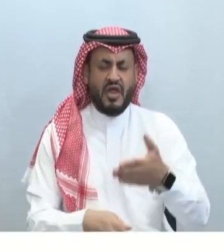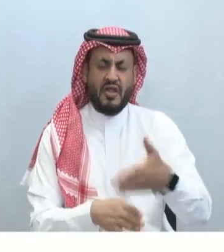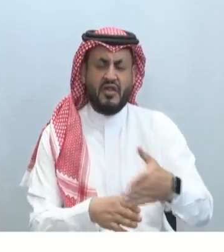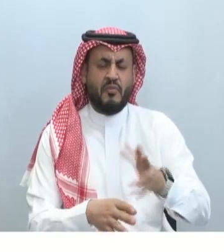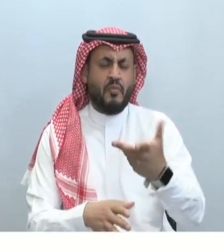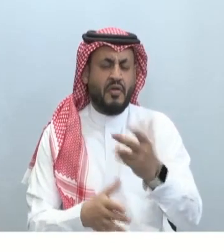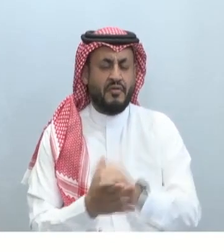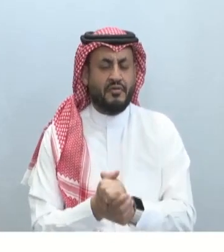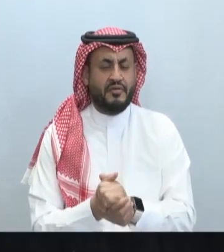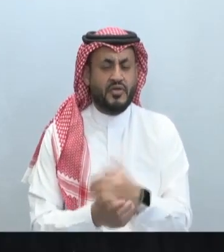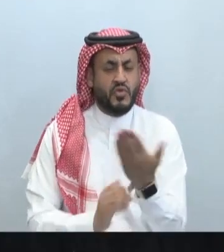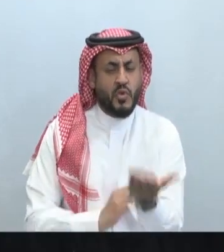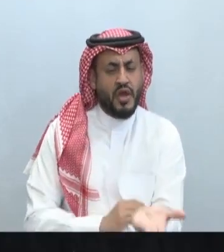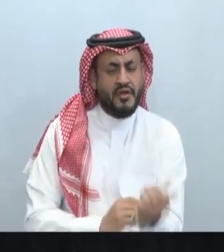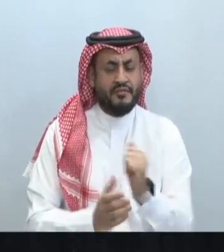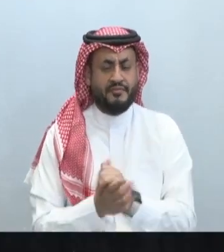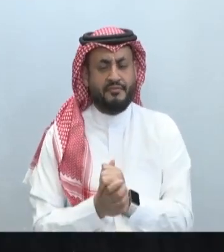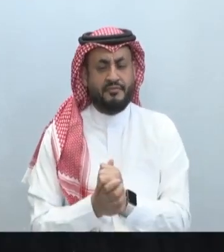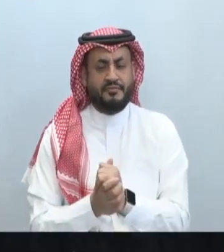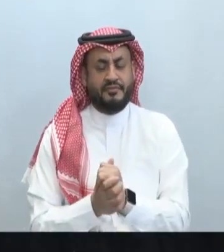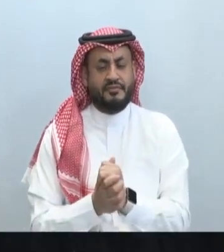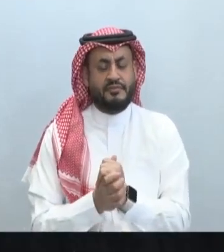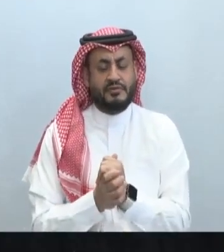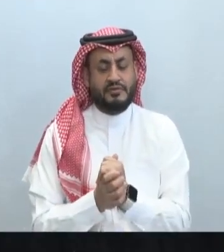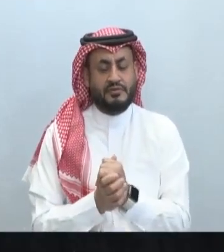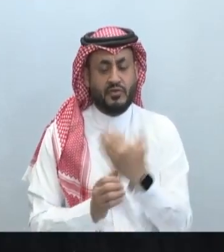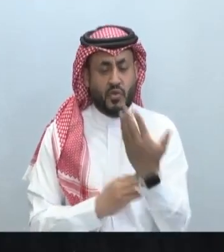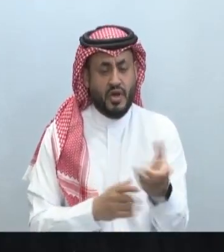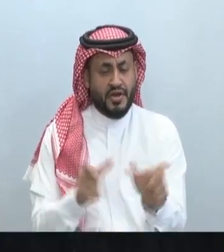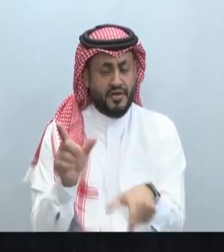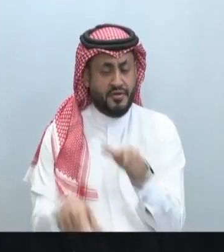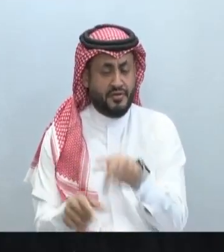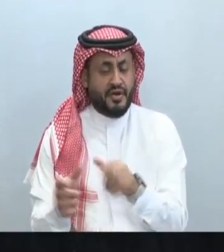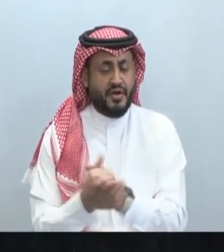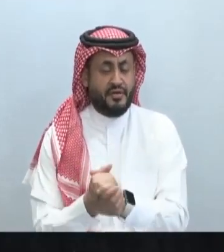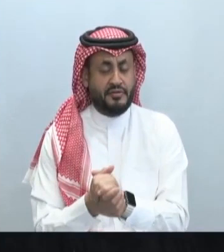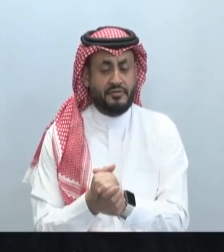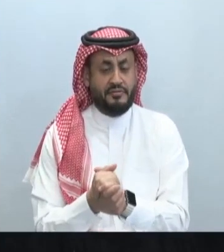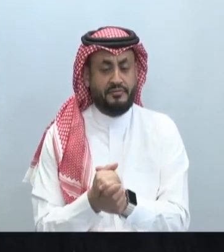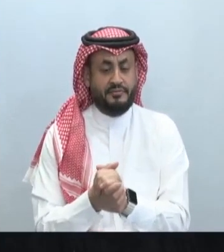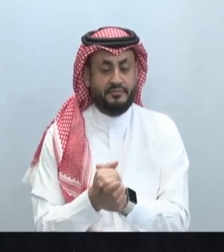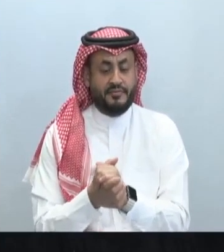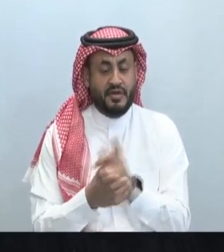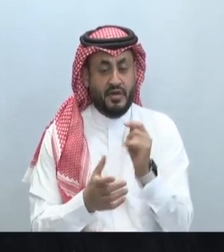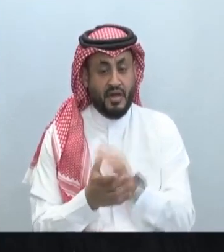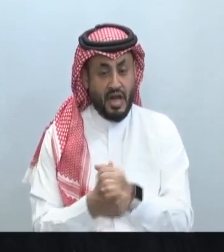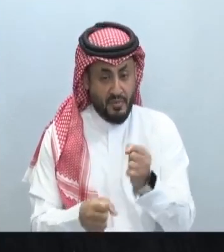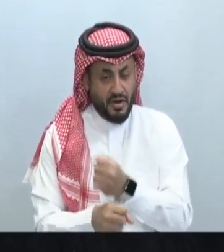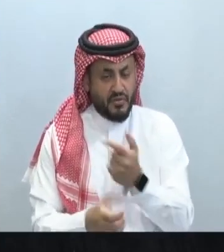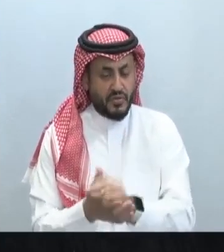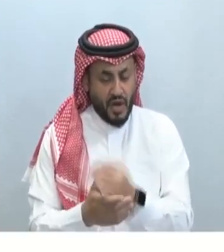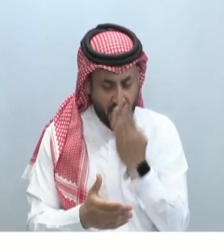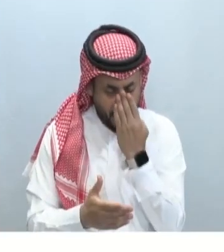ماذا عن سؤال الناس لا شك ان هذا ايضا العمل هو عباده